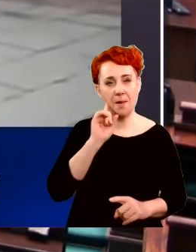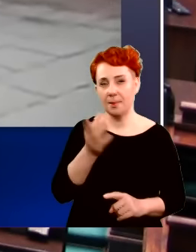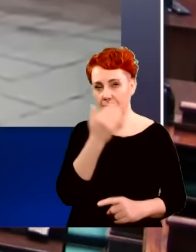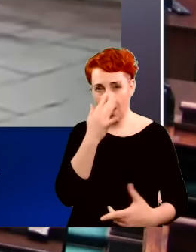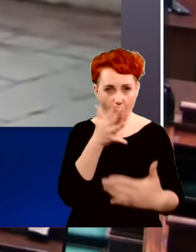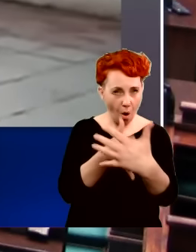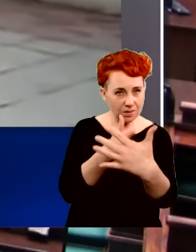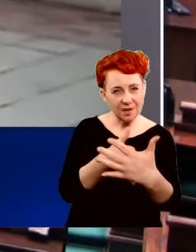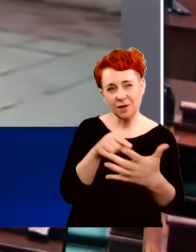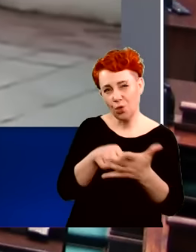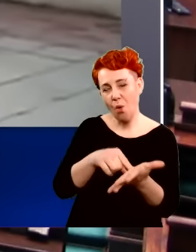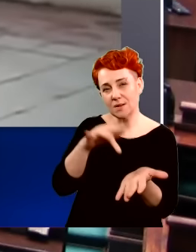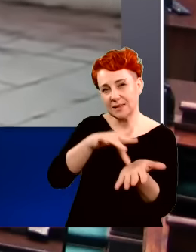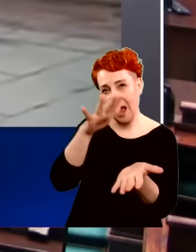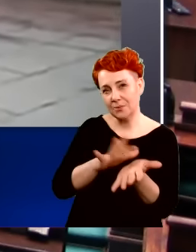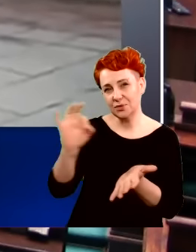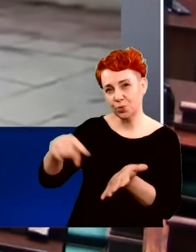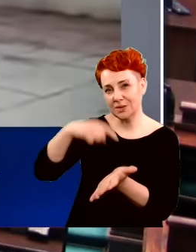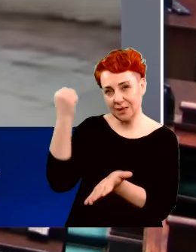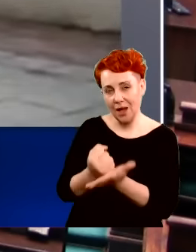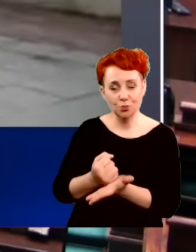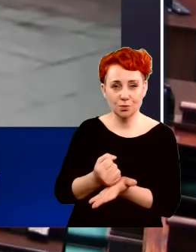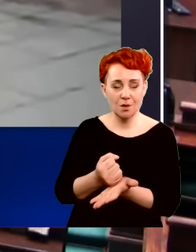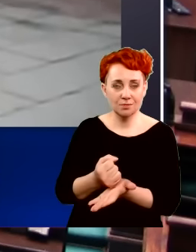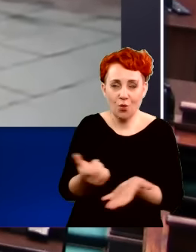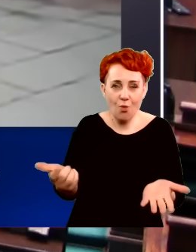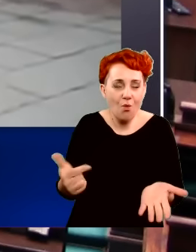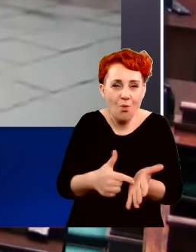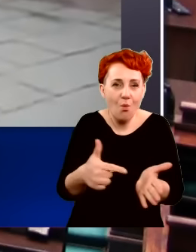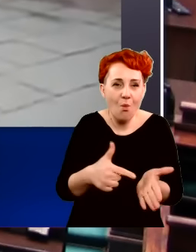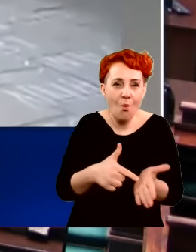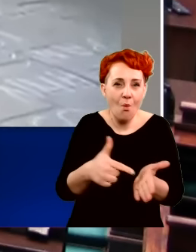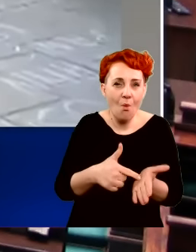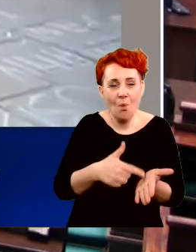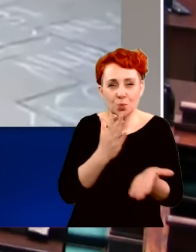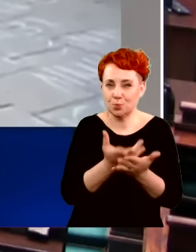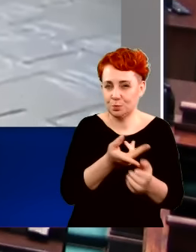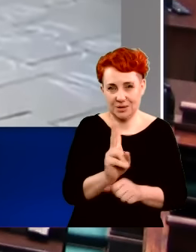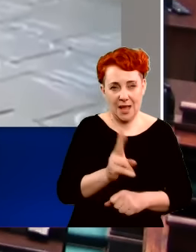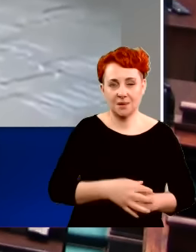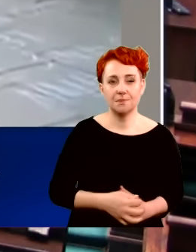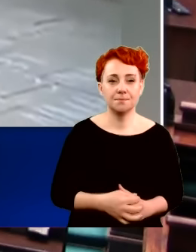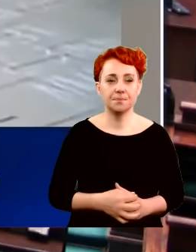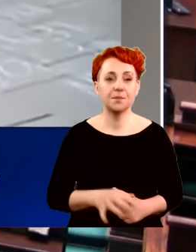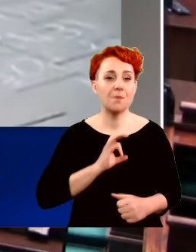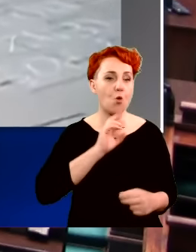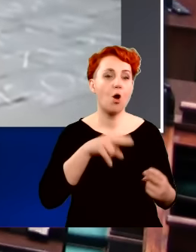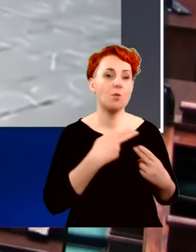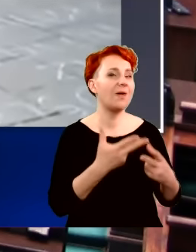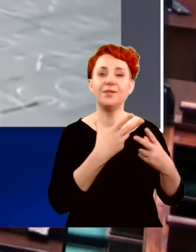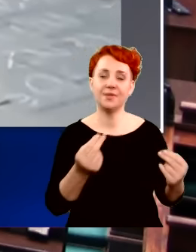zapis w państwa statucie jest po prostu zapisem który idzie zbyt daleko Moja odpowiedź jest nie nie